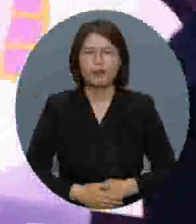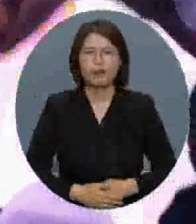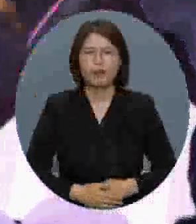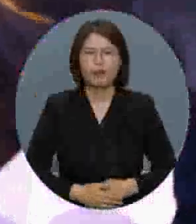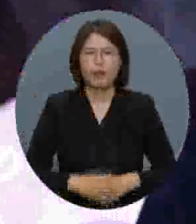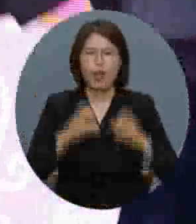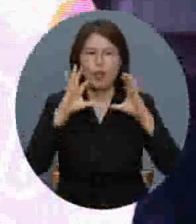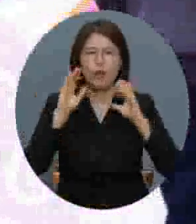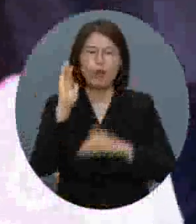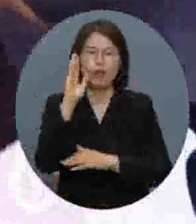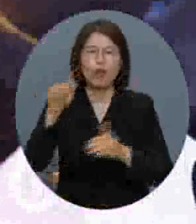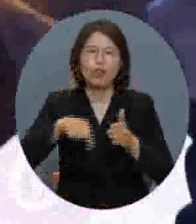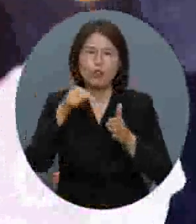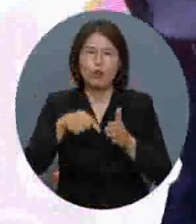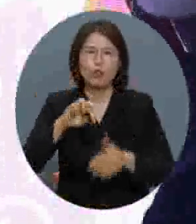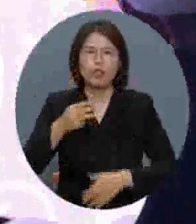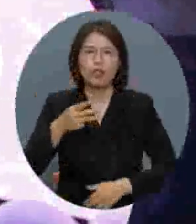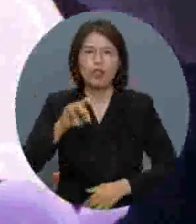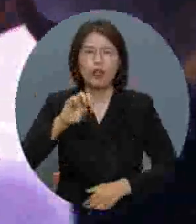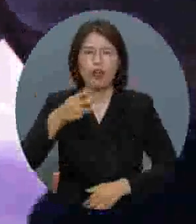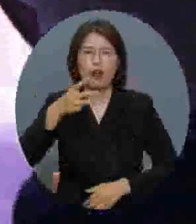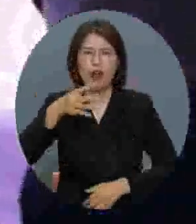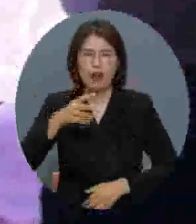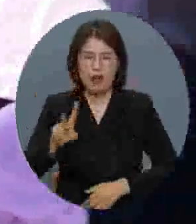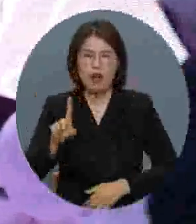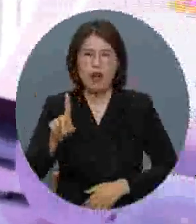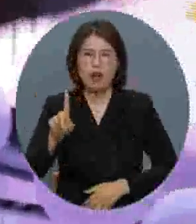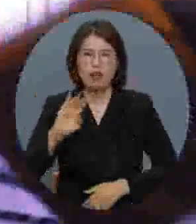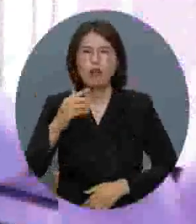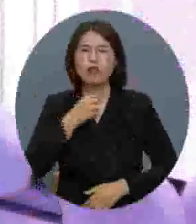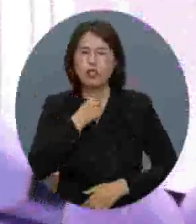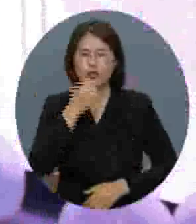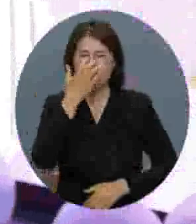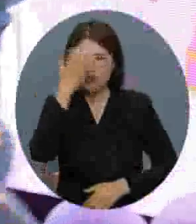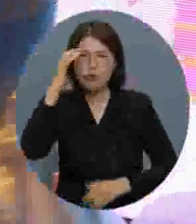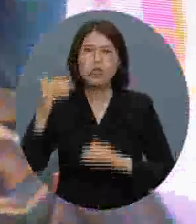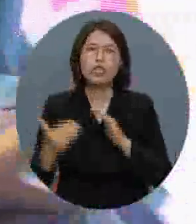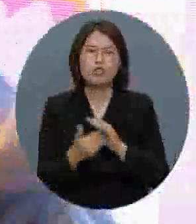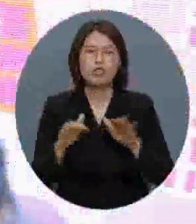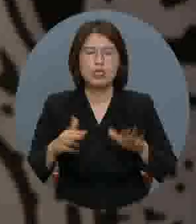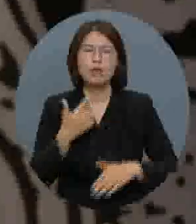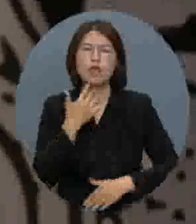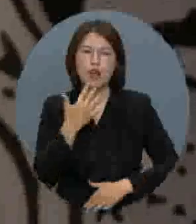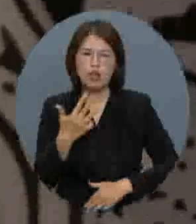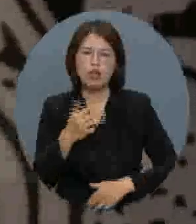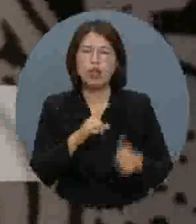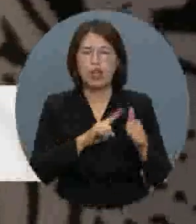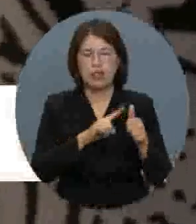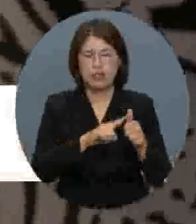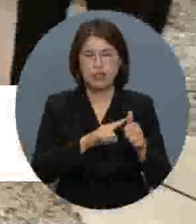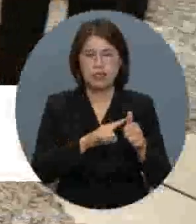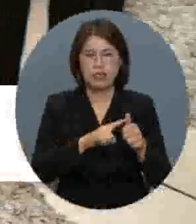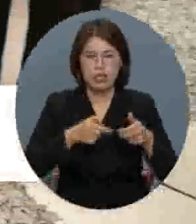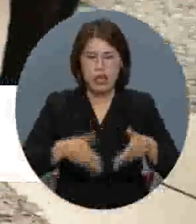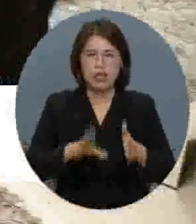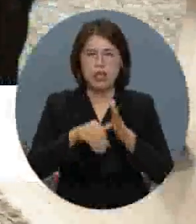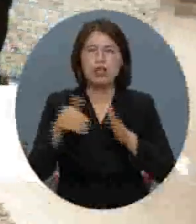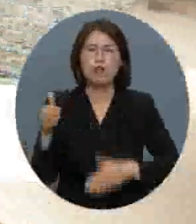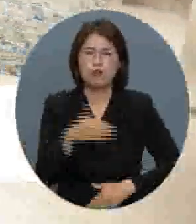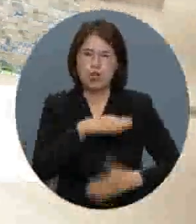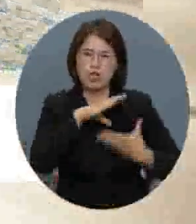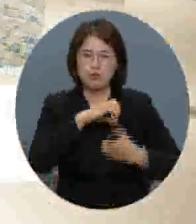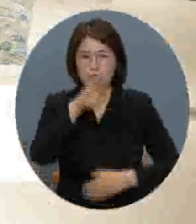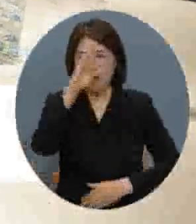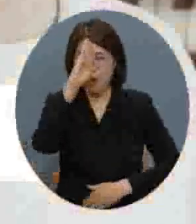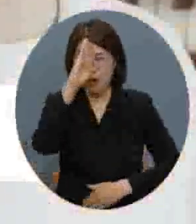동화 속 신데렐라가 되고 싶었던 꿈이 이루어진 겁니다. 이제 겨우 8살인 예슬이는 태어날 때부터